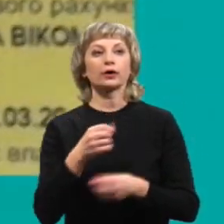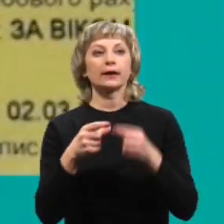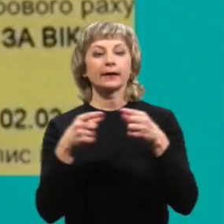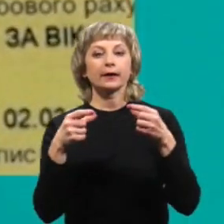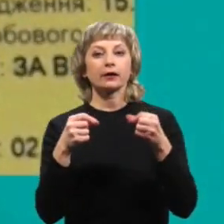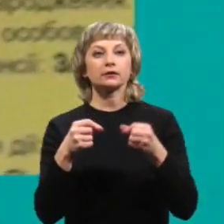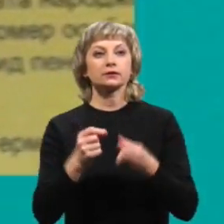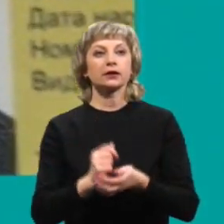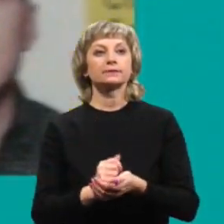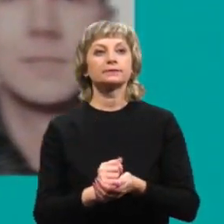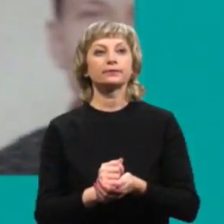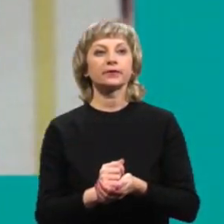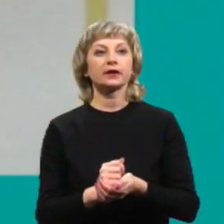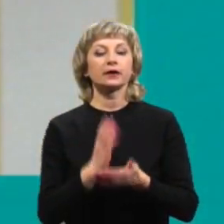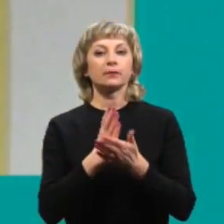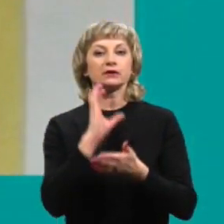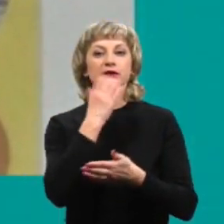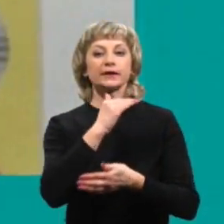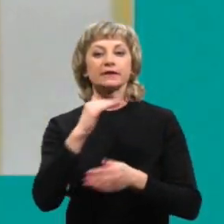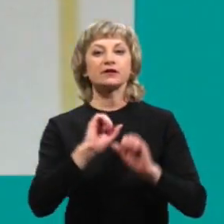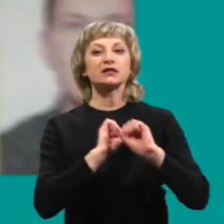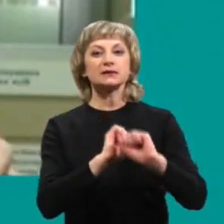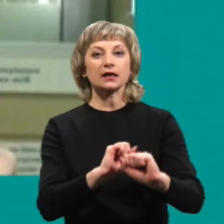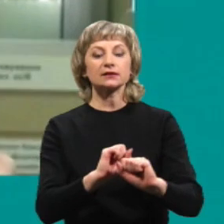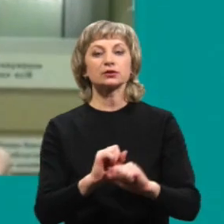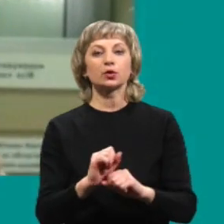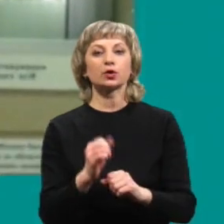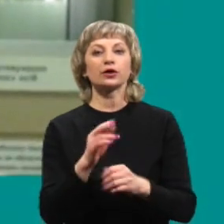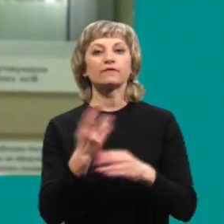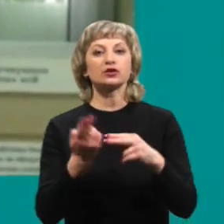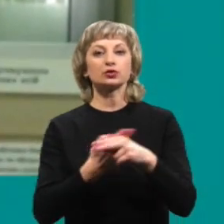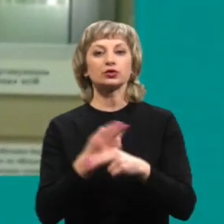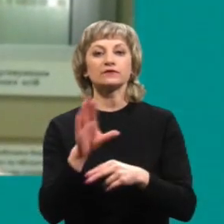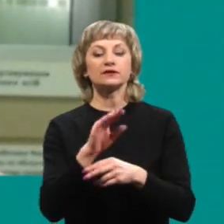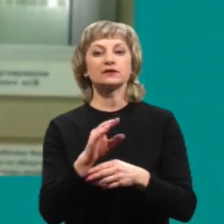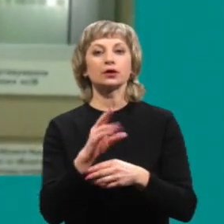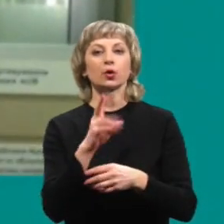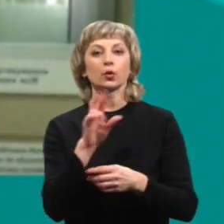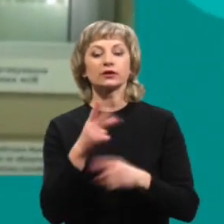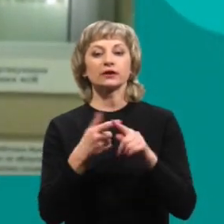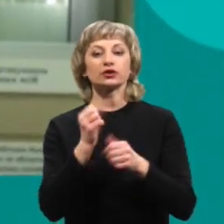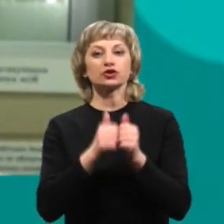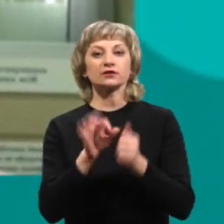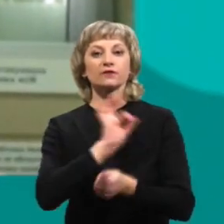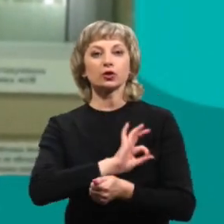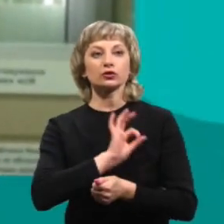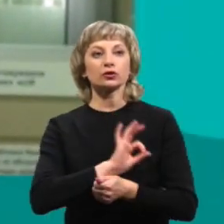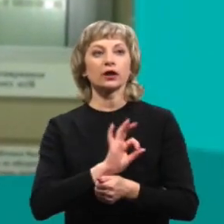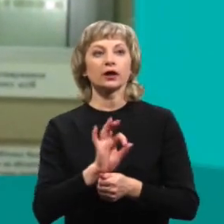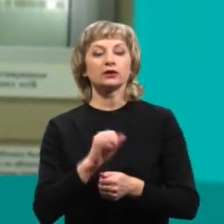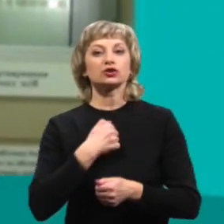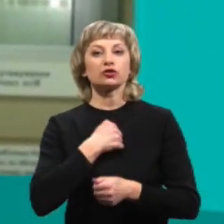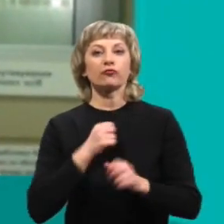має серйозний рівень захисту. На ній відсутній CV-код, який часто використовують зловмисники